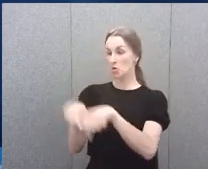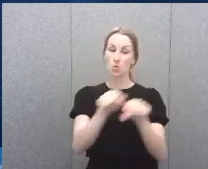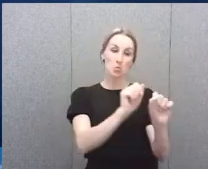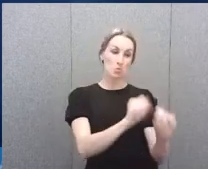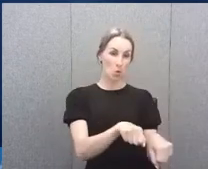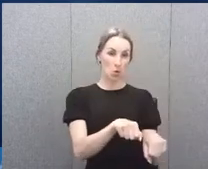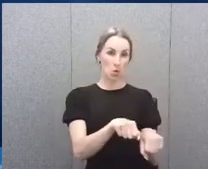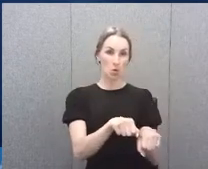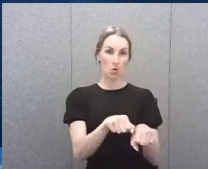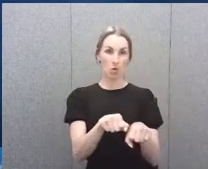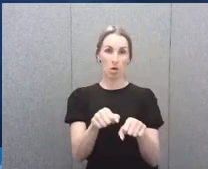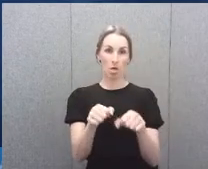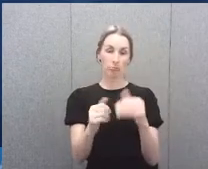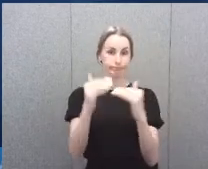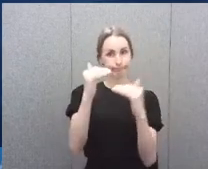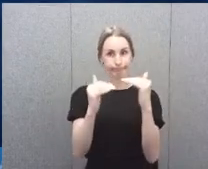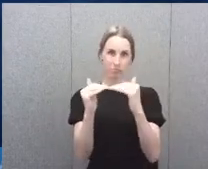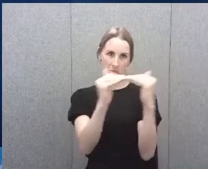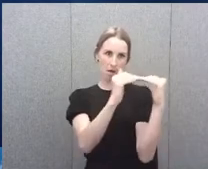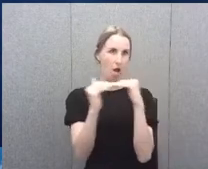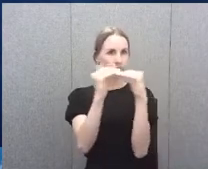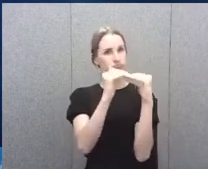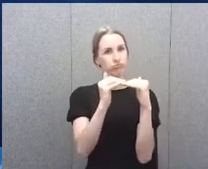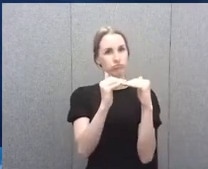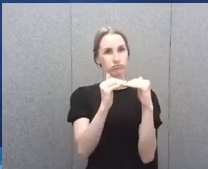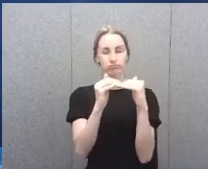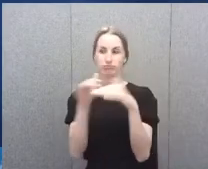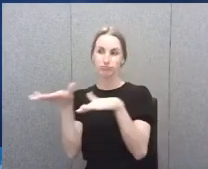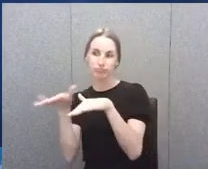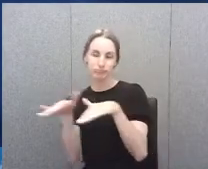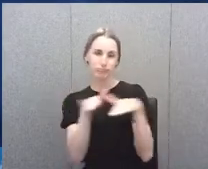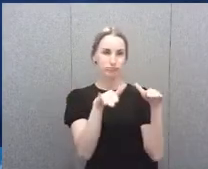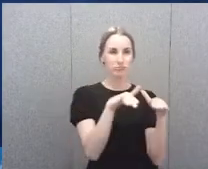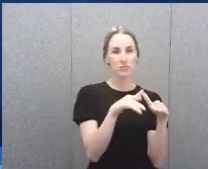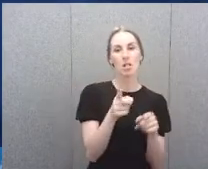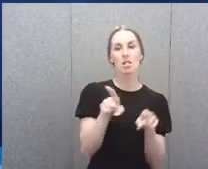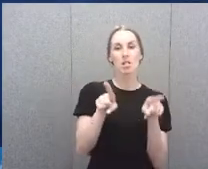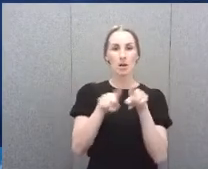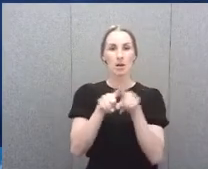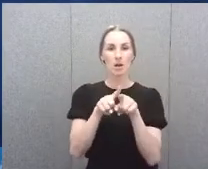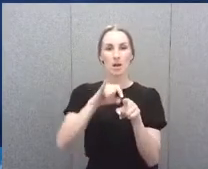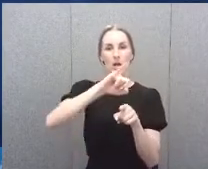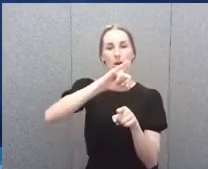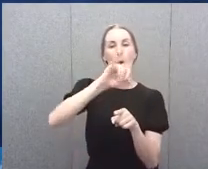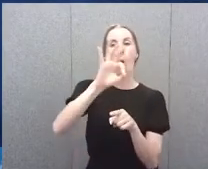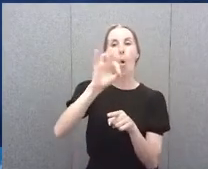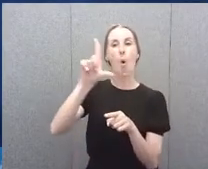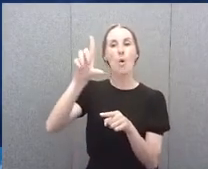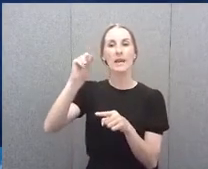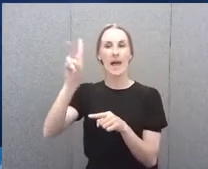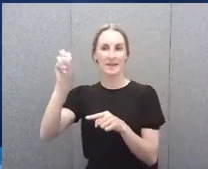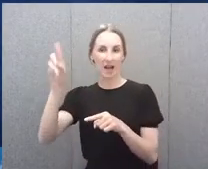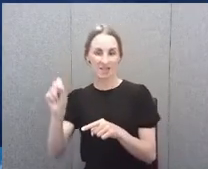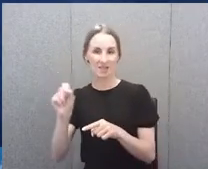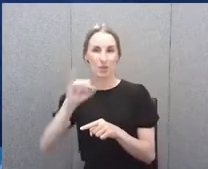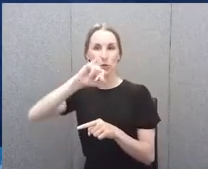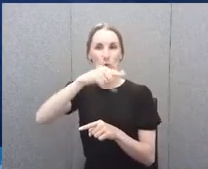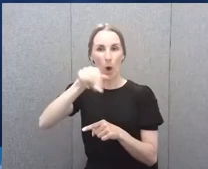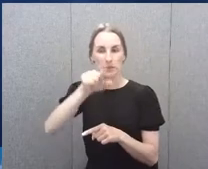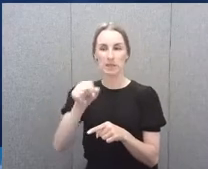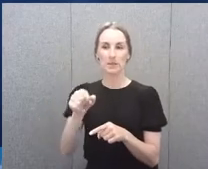что и женщина, и мужчина могут быть на одной или другой должности. Например, мой коллега Йозас